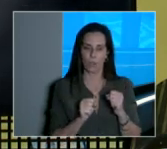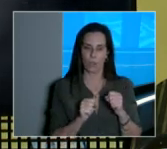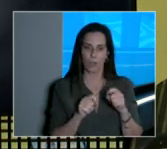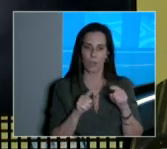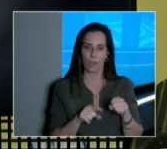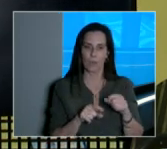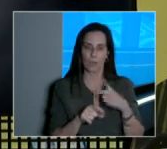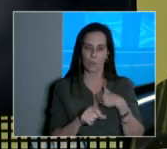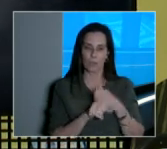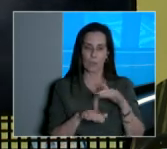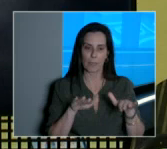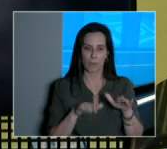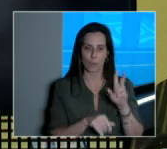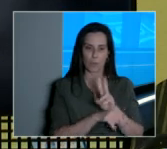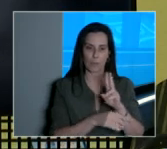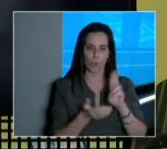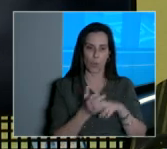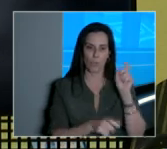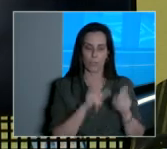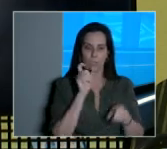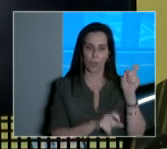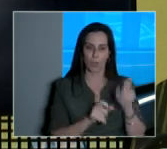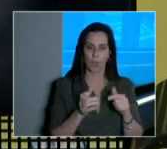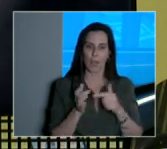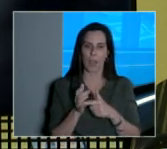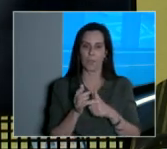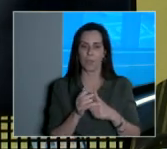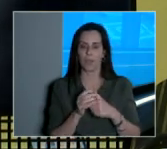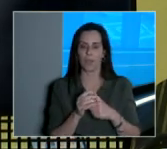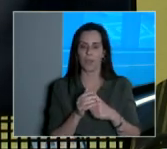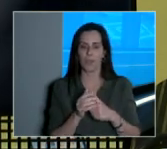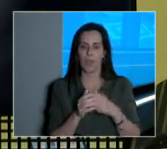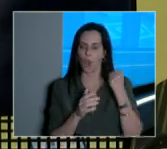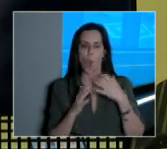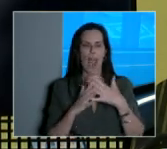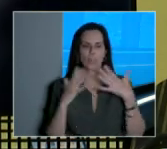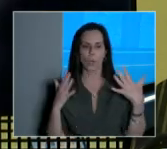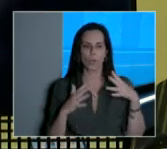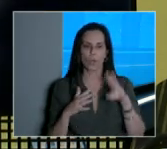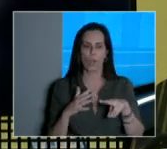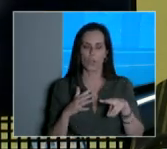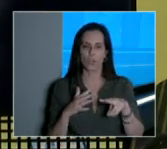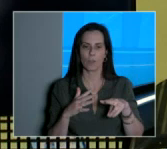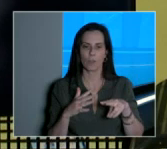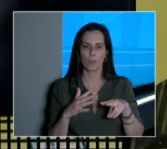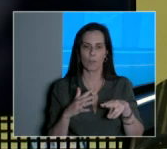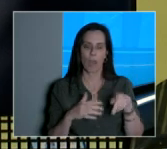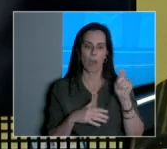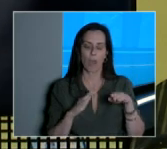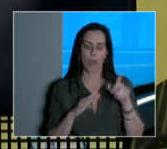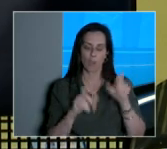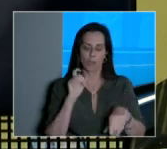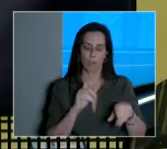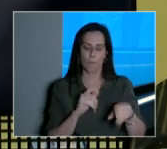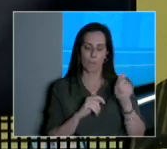ובצורה הזאת אנחנו מאזנים בין השמירה על זכויות האזרחיות לבין הכוח העצום שיש למחוקקים בכנסת